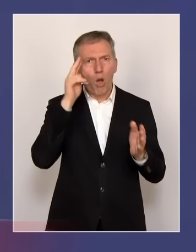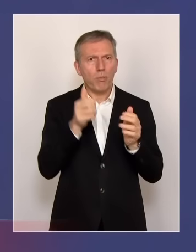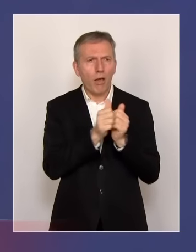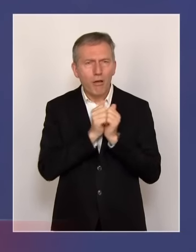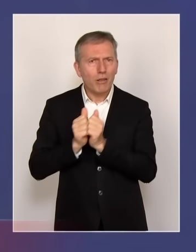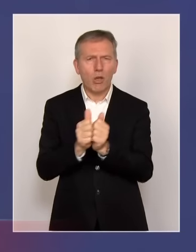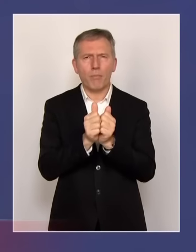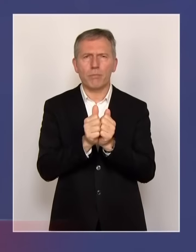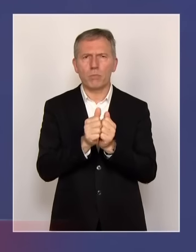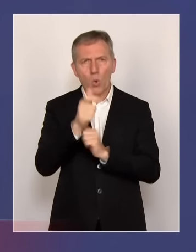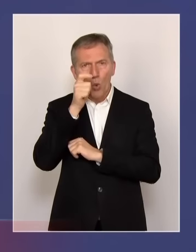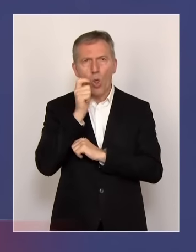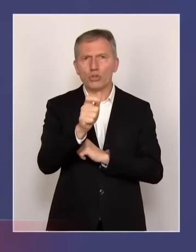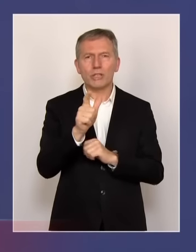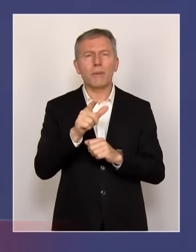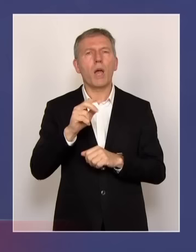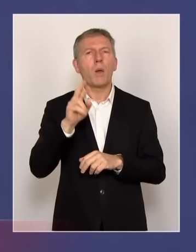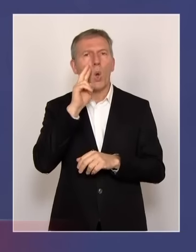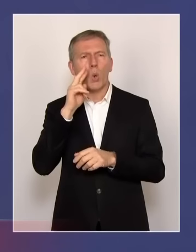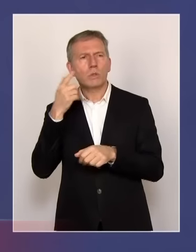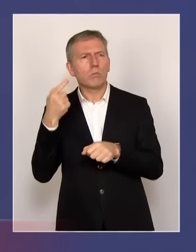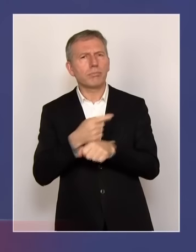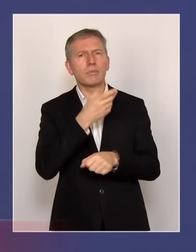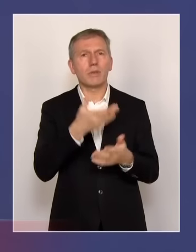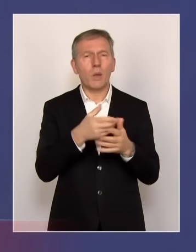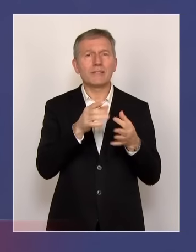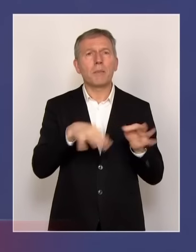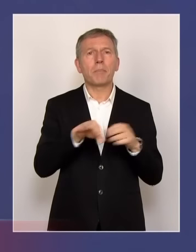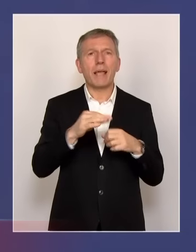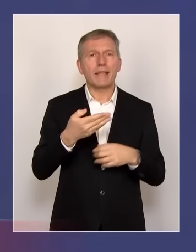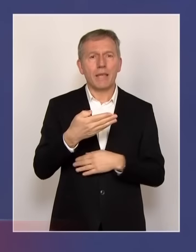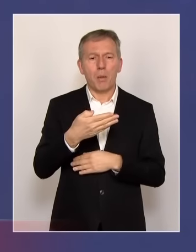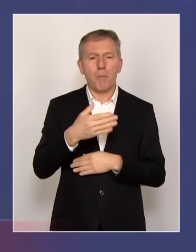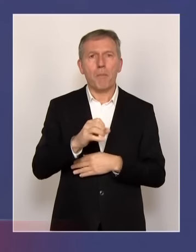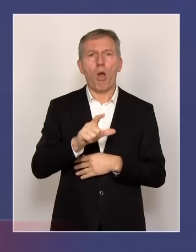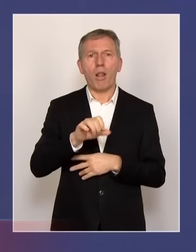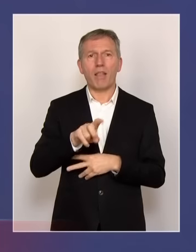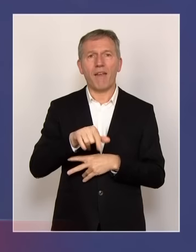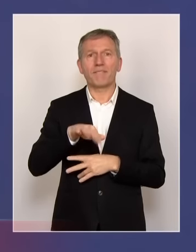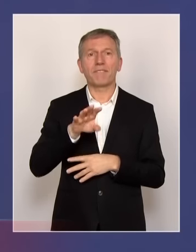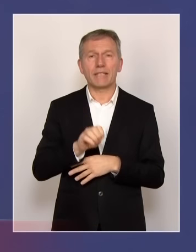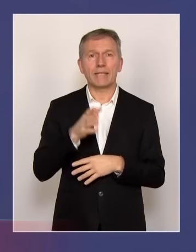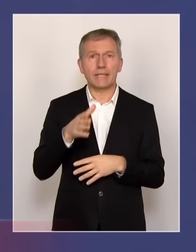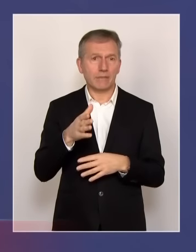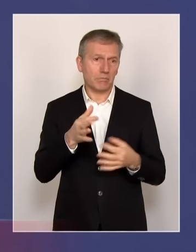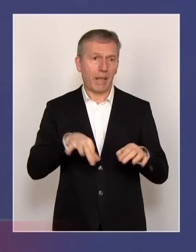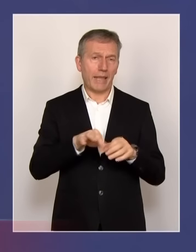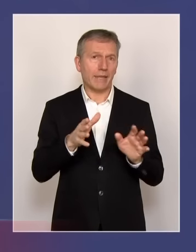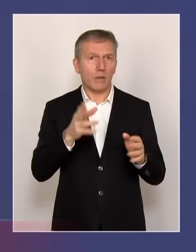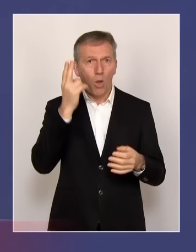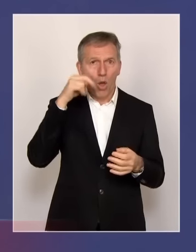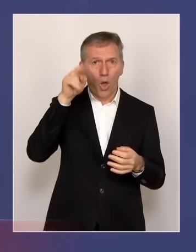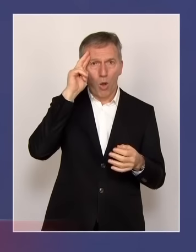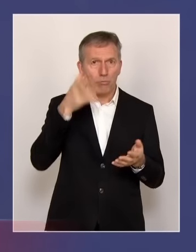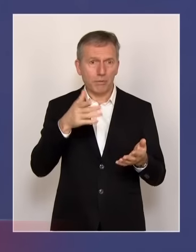après l'agression russe en affirmant que l'Ukraine et la Moldavie font partie de notre famille européenne et ont vocation à rejoindre l'Union le